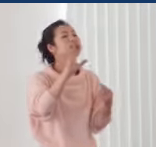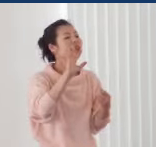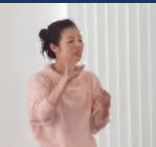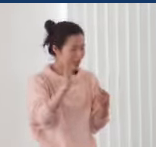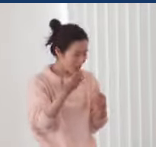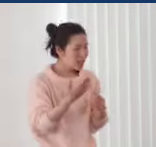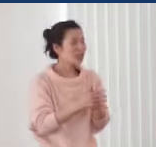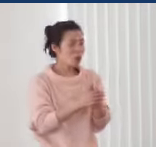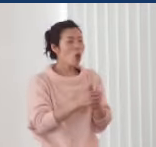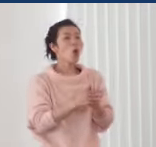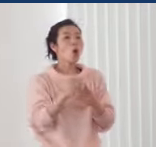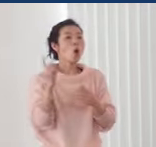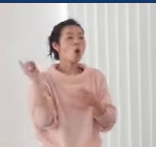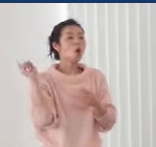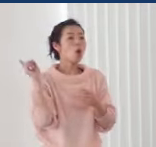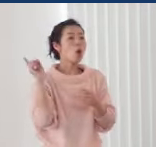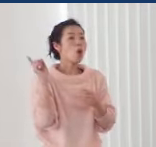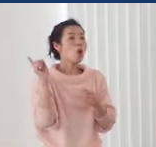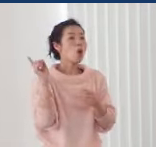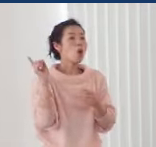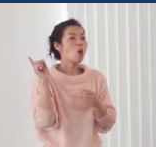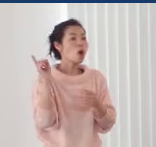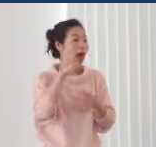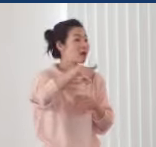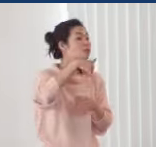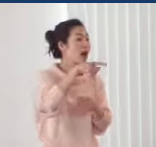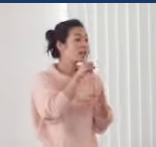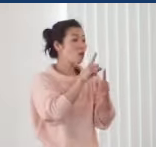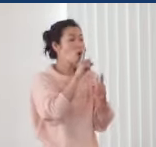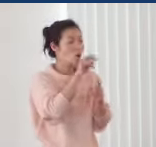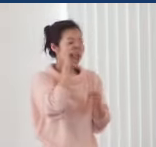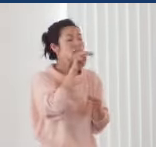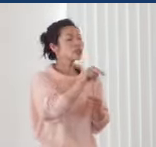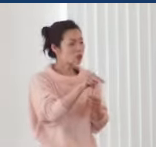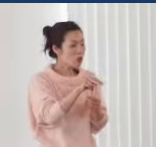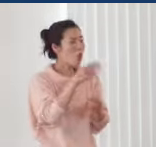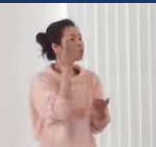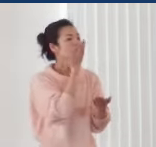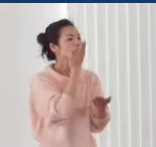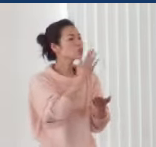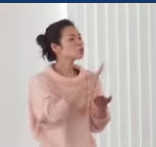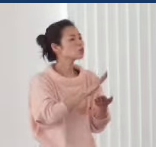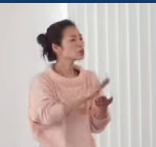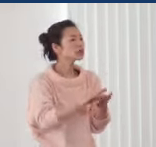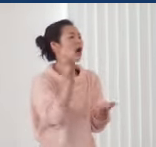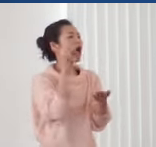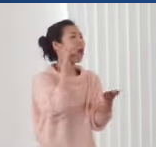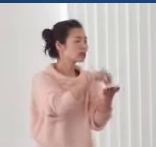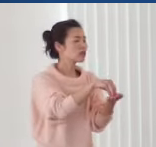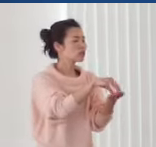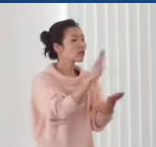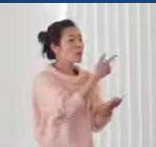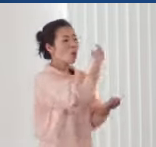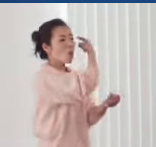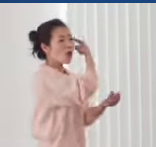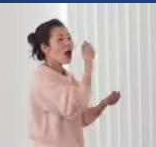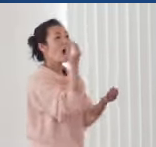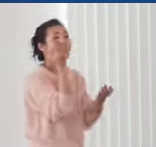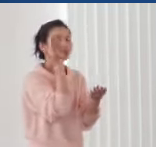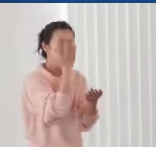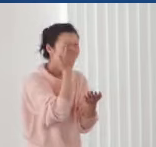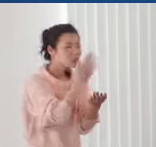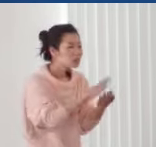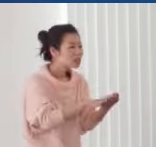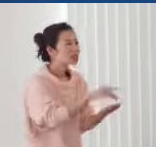言語で見るとですね、これヘブライ語で書かれてますけど、ヘブライ語にはね、美しいという言葉が入ってるんです。美しいという言